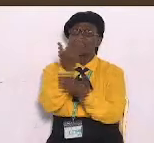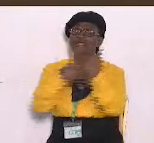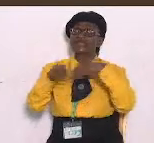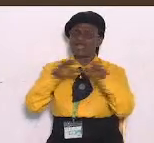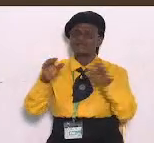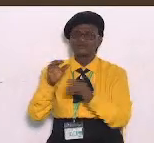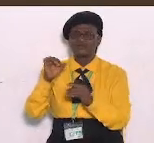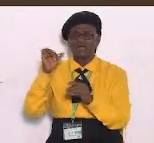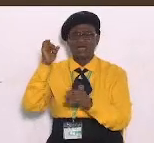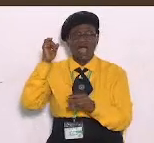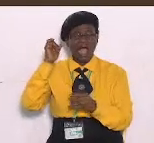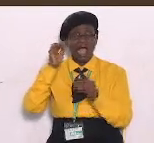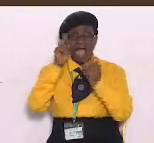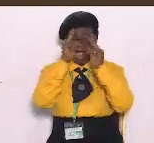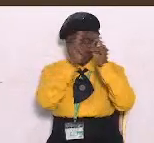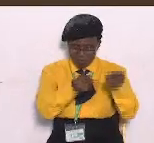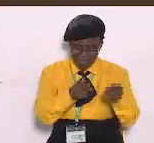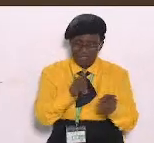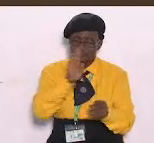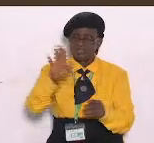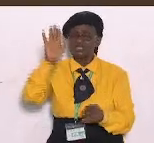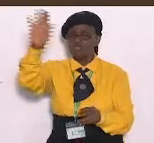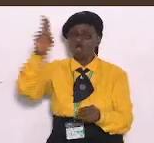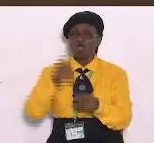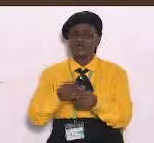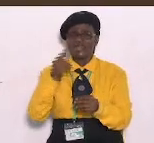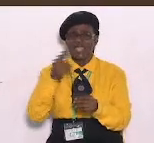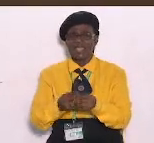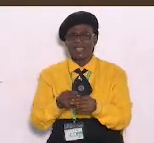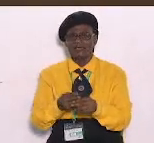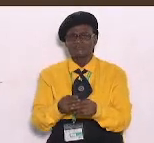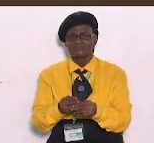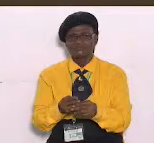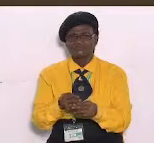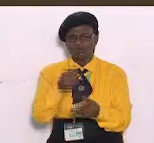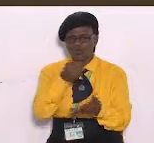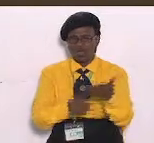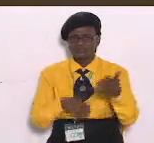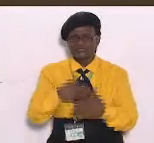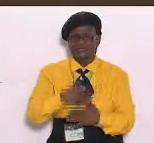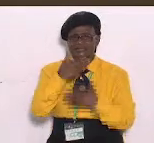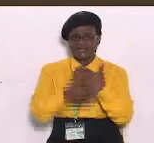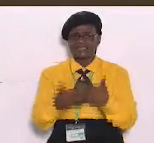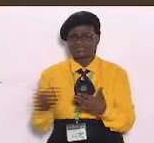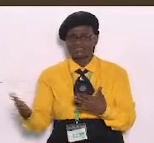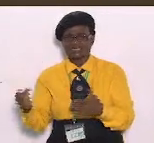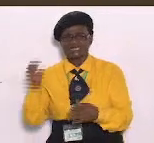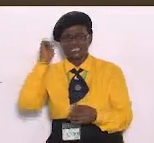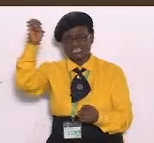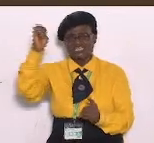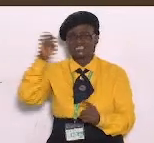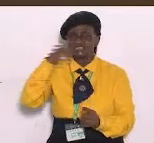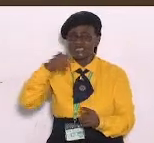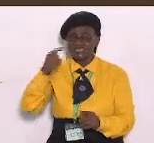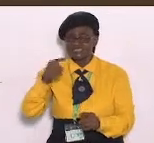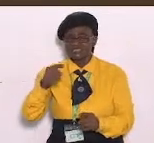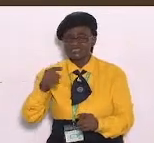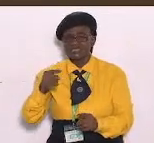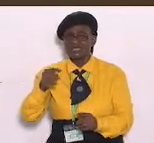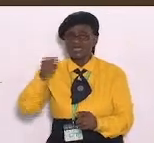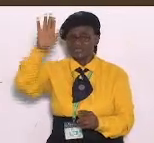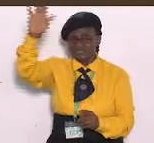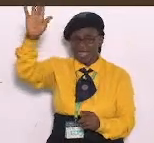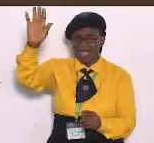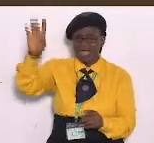cieux que ton nom soit sanctifié quelle est la suivante des choses qu'elle